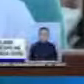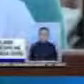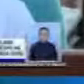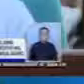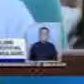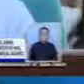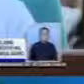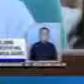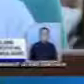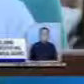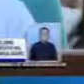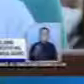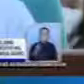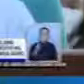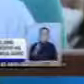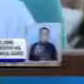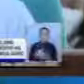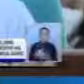30,000 teachers